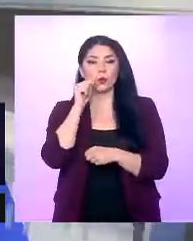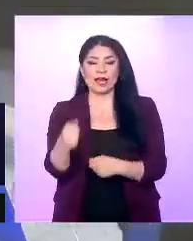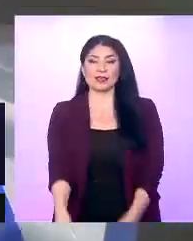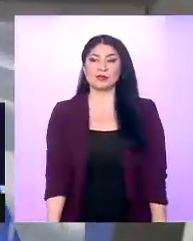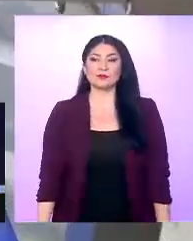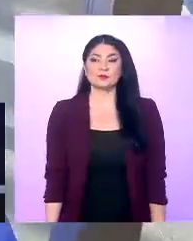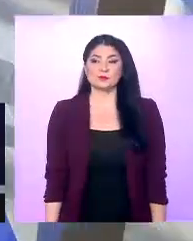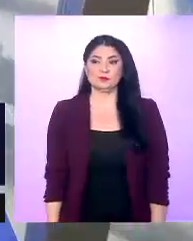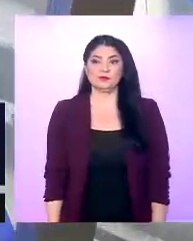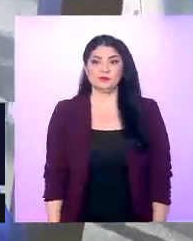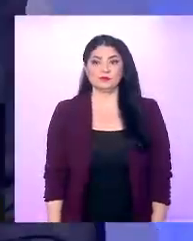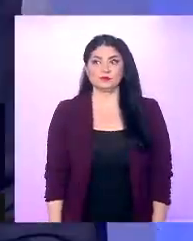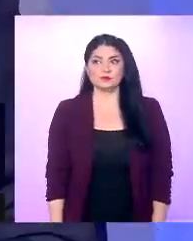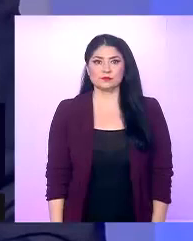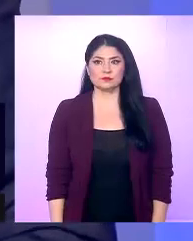Ucraina.